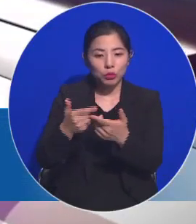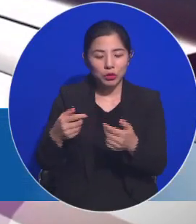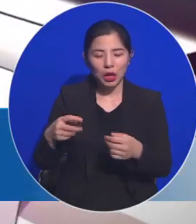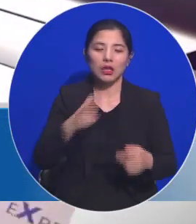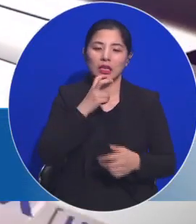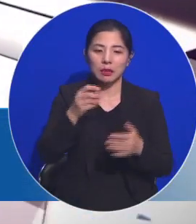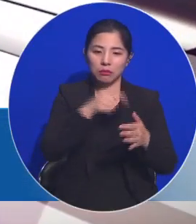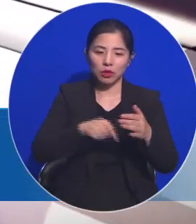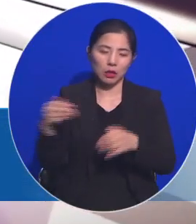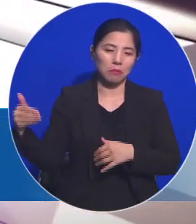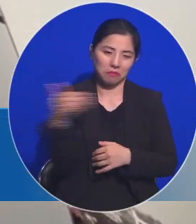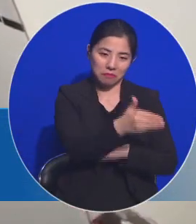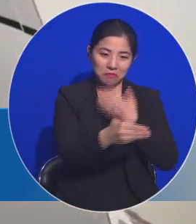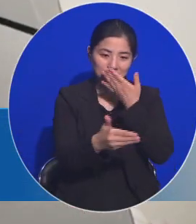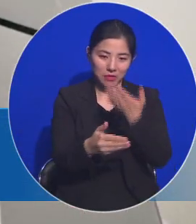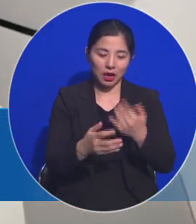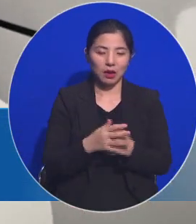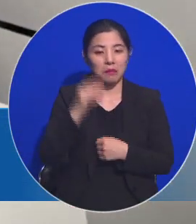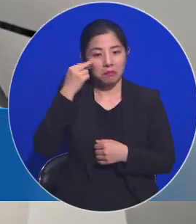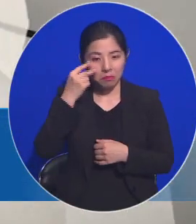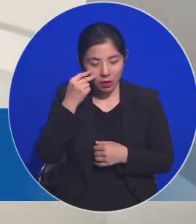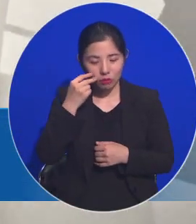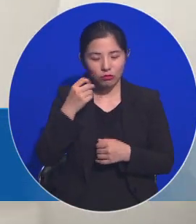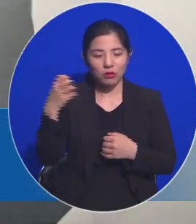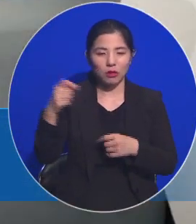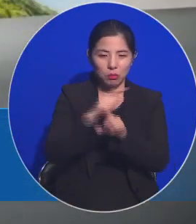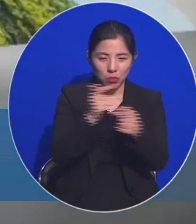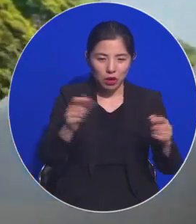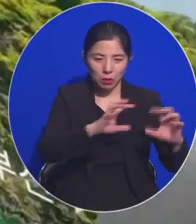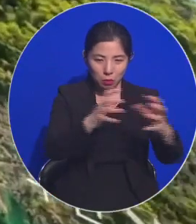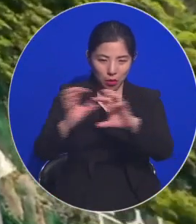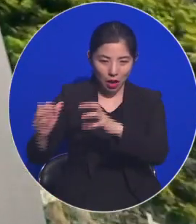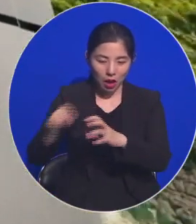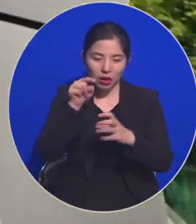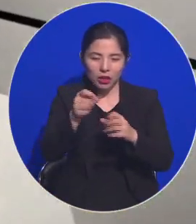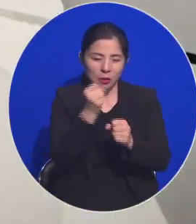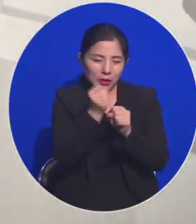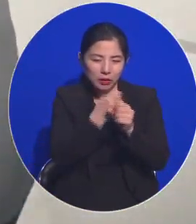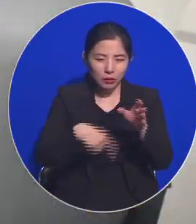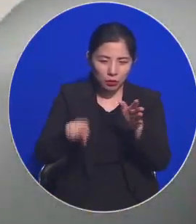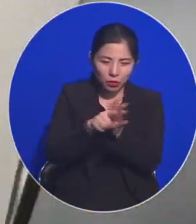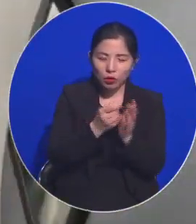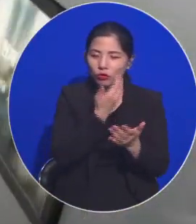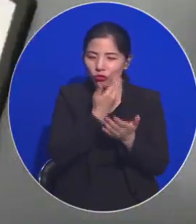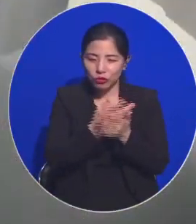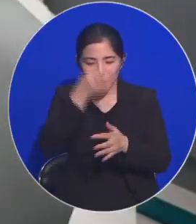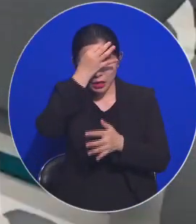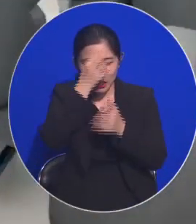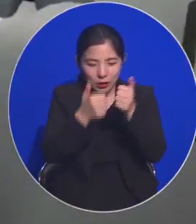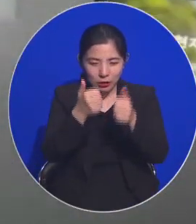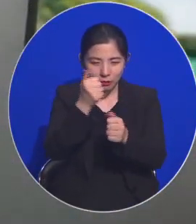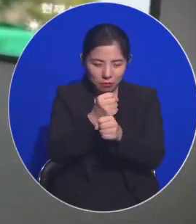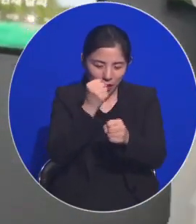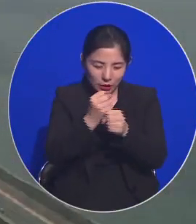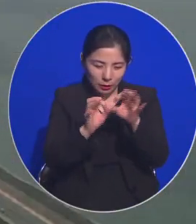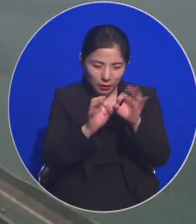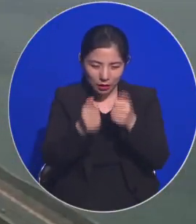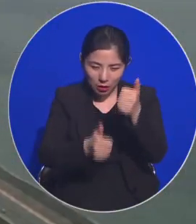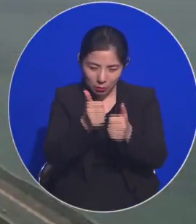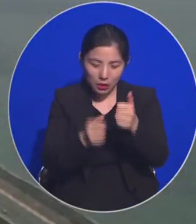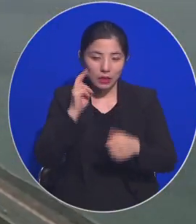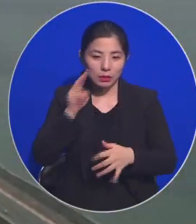가능한 속도입니다 미국을 비롯한 세계 각국에서 이를 구현하기 위한 핵심기술 개발 경쟁이 칠언 가운데